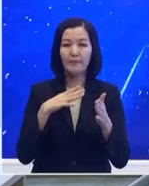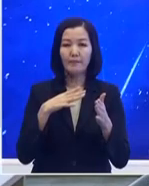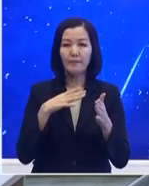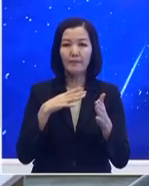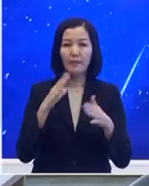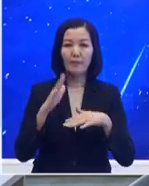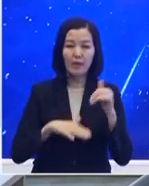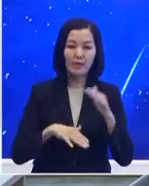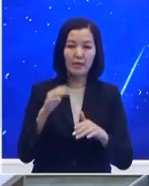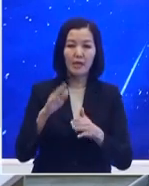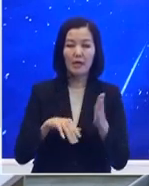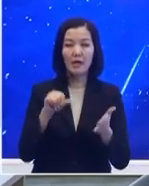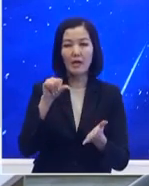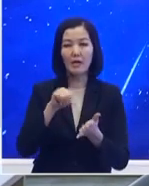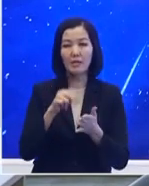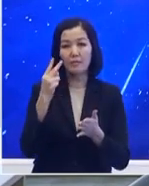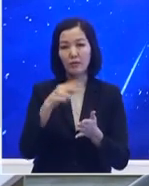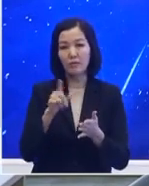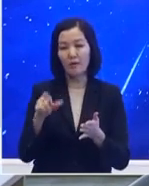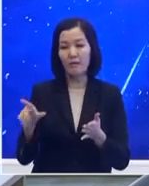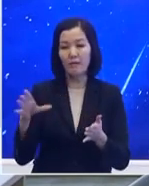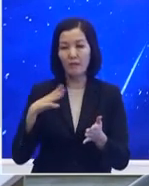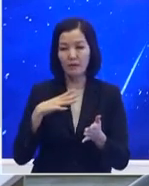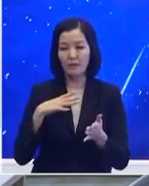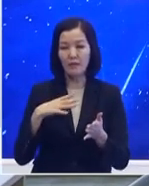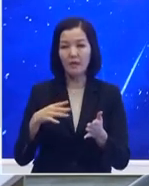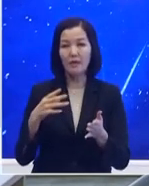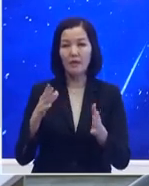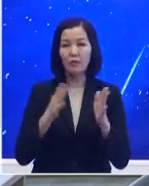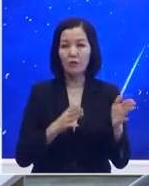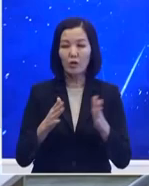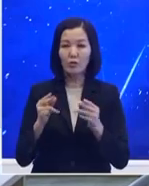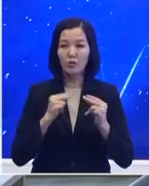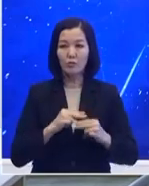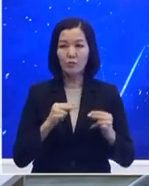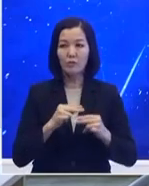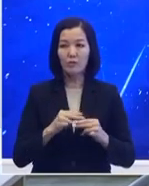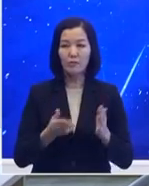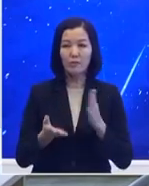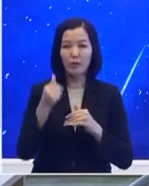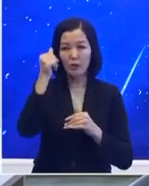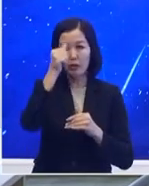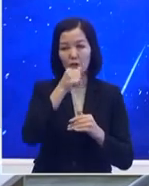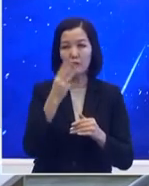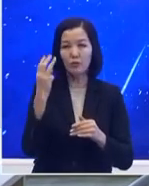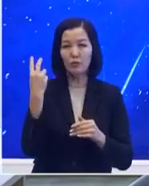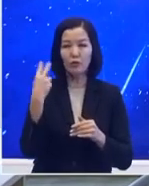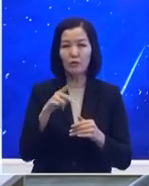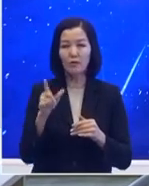жастар тәжірибесі арқылы 20 адам кетті. Сонымен қатар тұрақты жұмыспен былтырғы жылы бізде 320